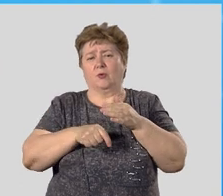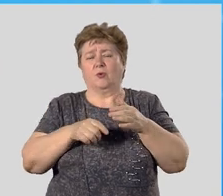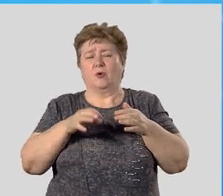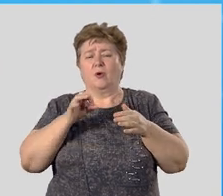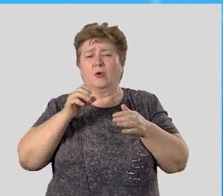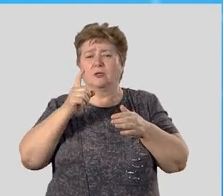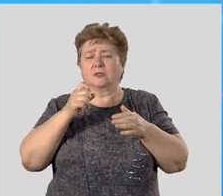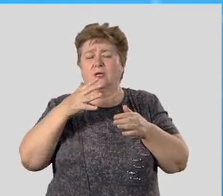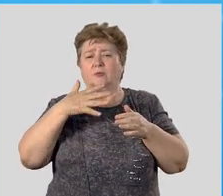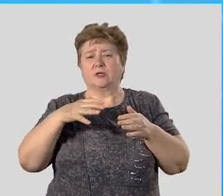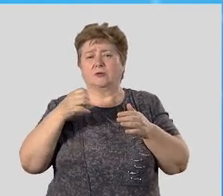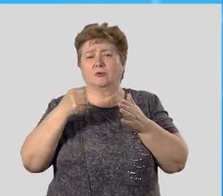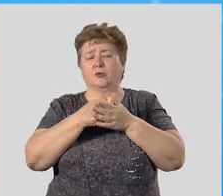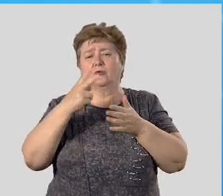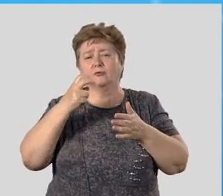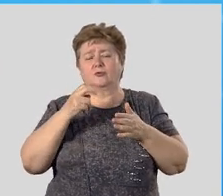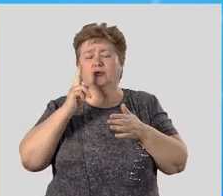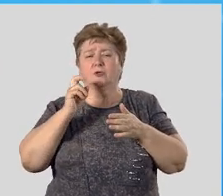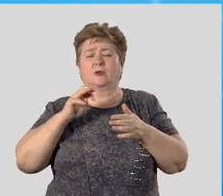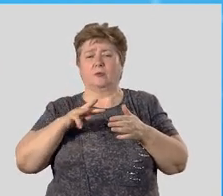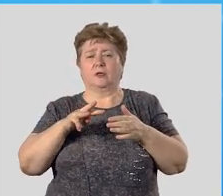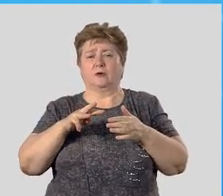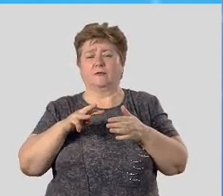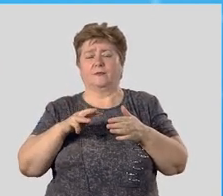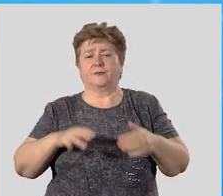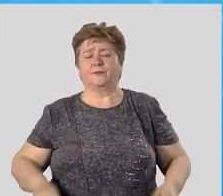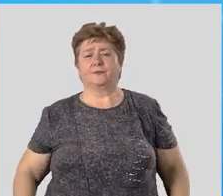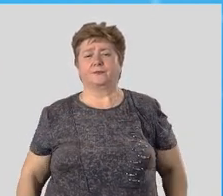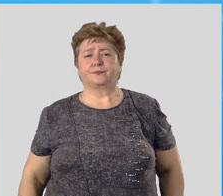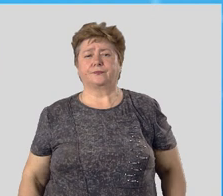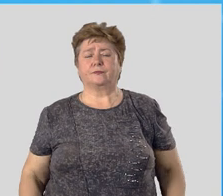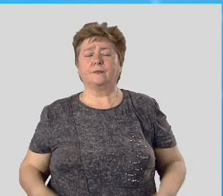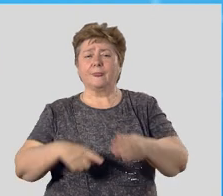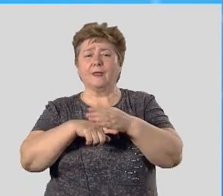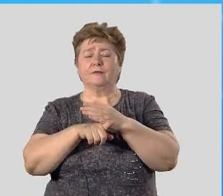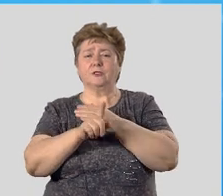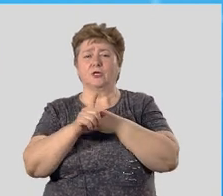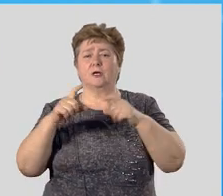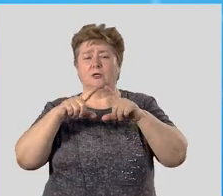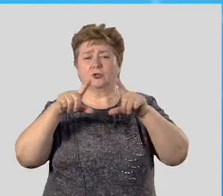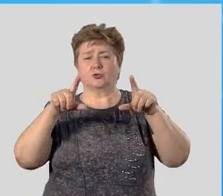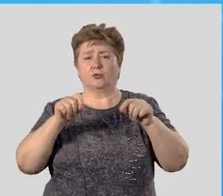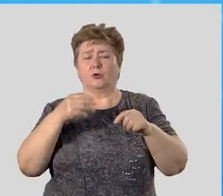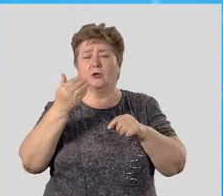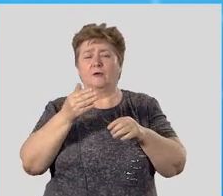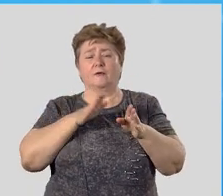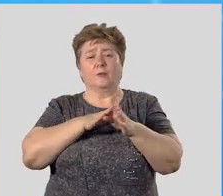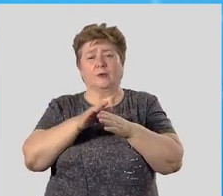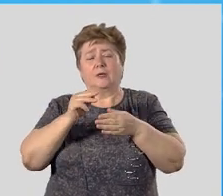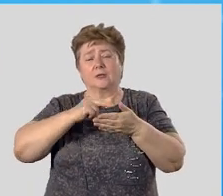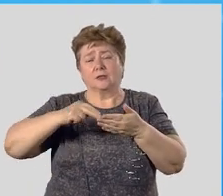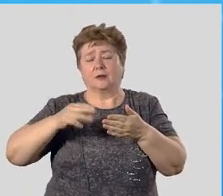от 150 до 200 километров. В начальной школе вы вели